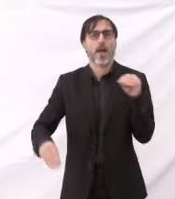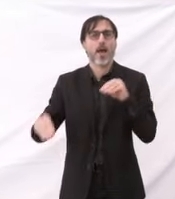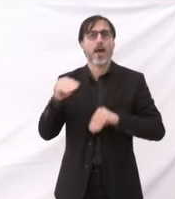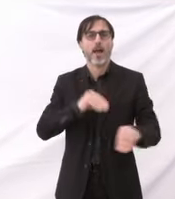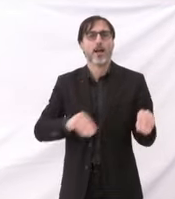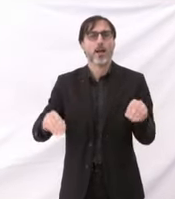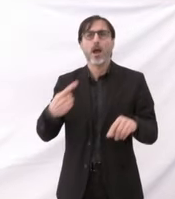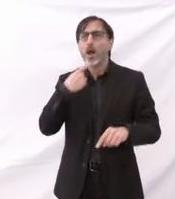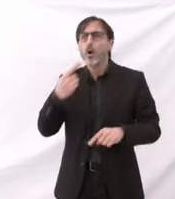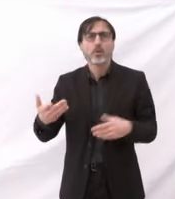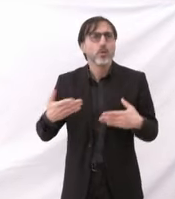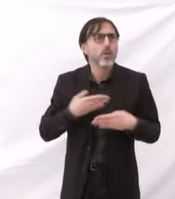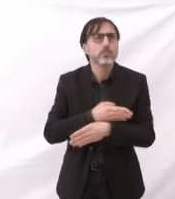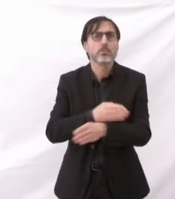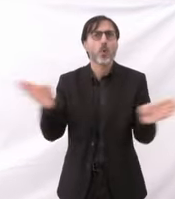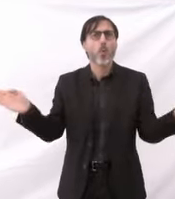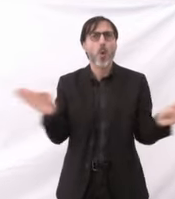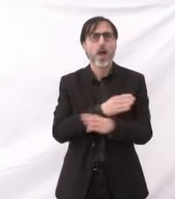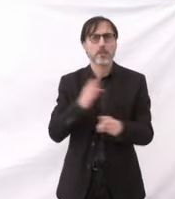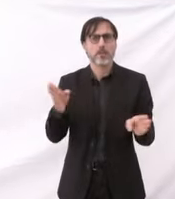lo dico in modo trasversale.